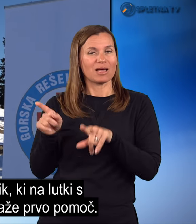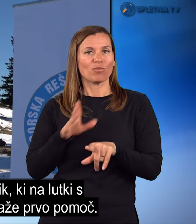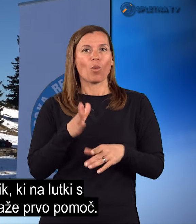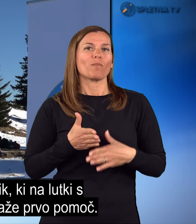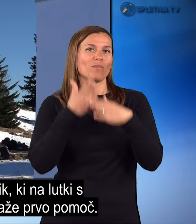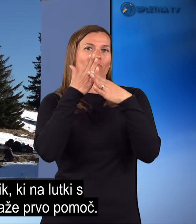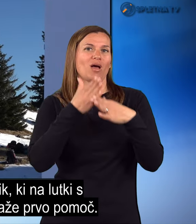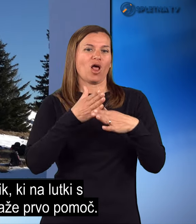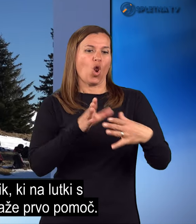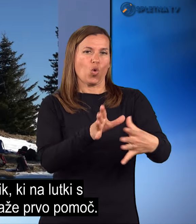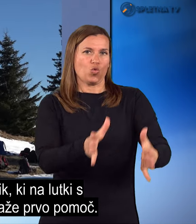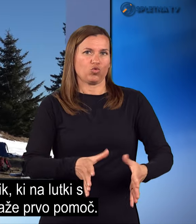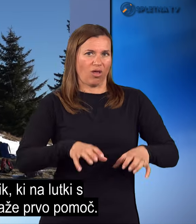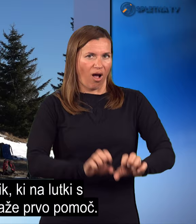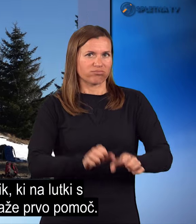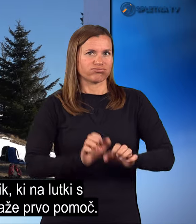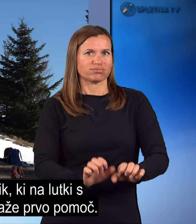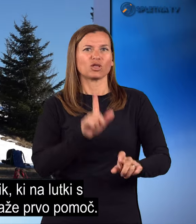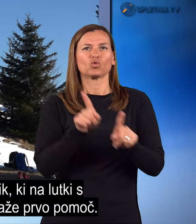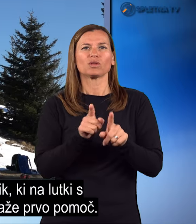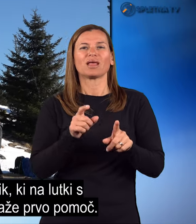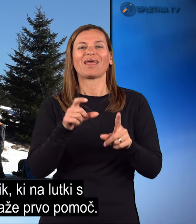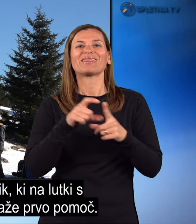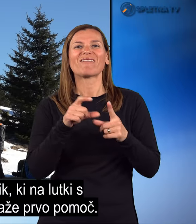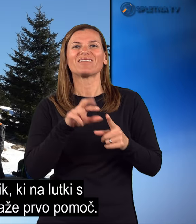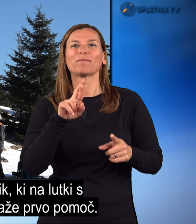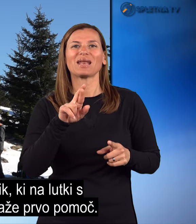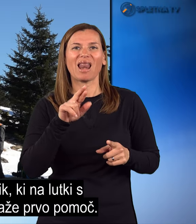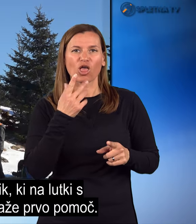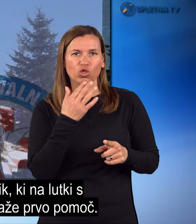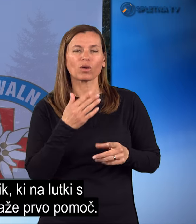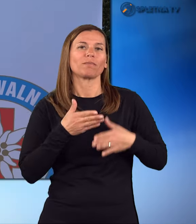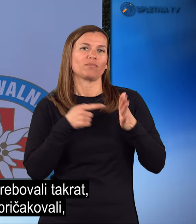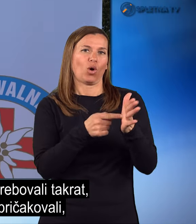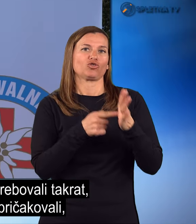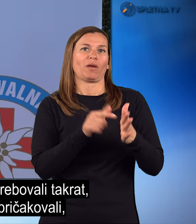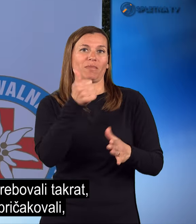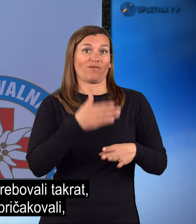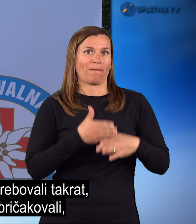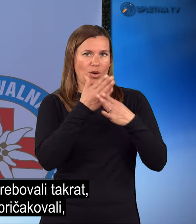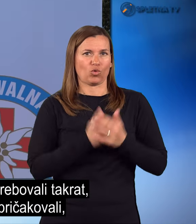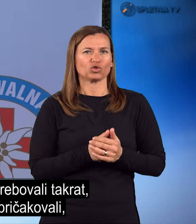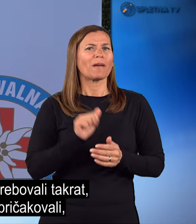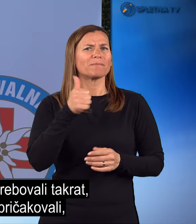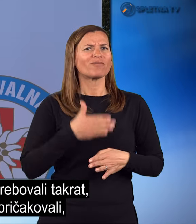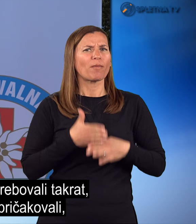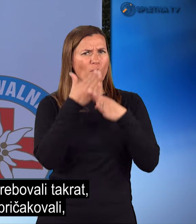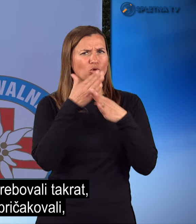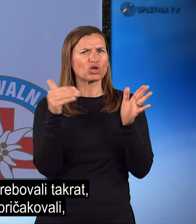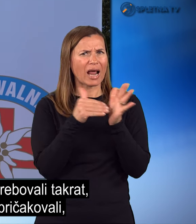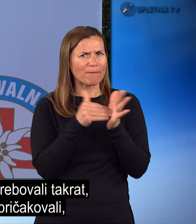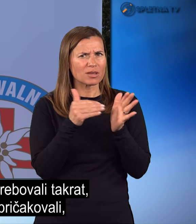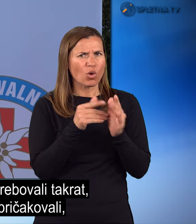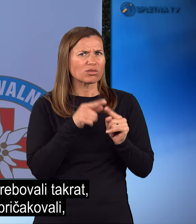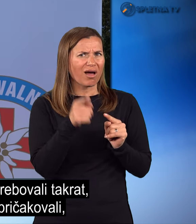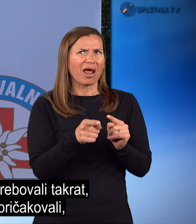pa s pomočjo avtomatskega defibrilatorja prikazuje prvo pomoč. Ker ponavadi prvo pomoč rabimo takrat,